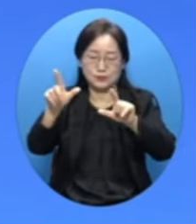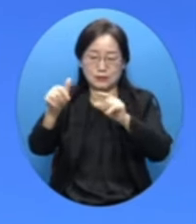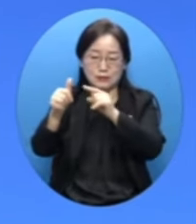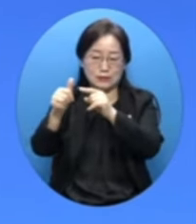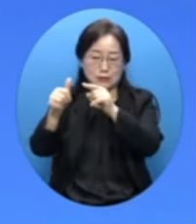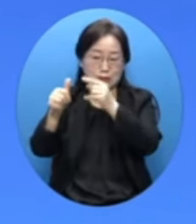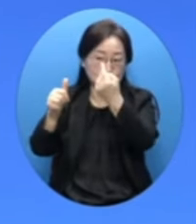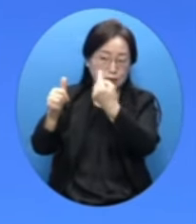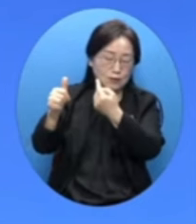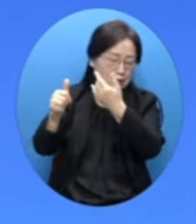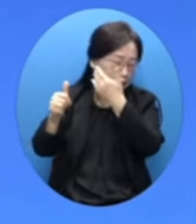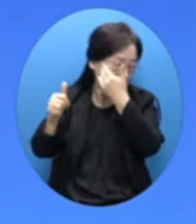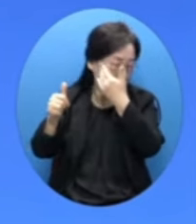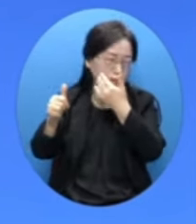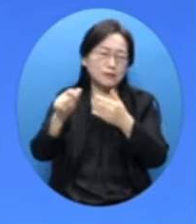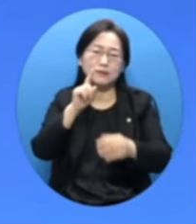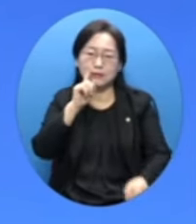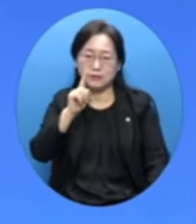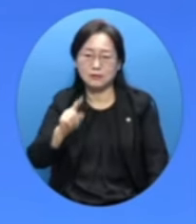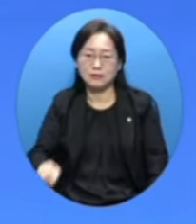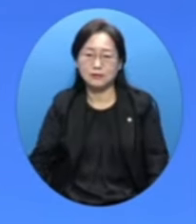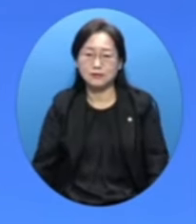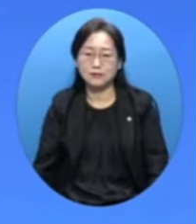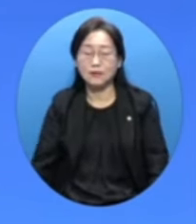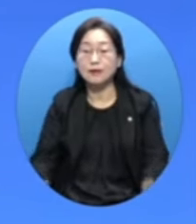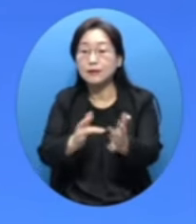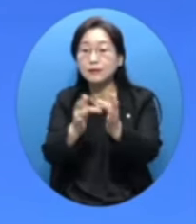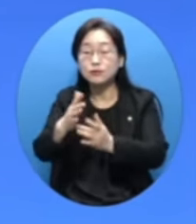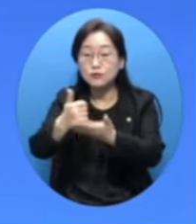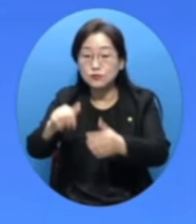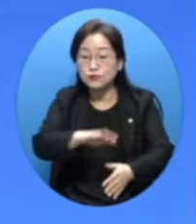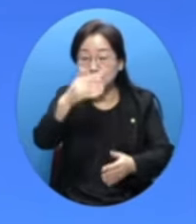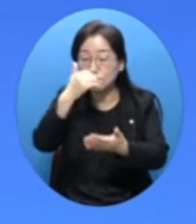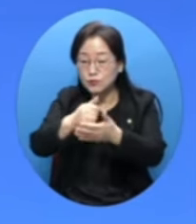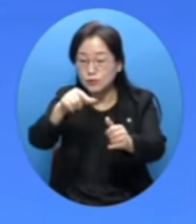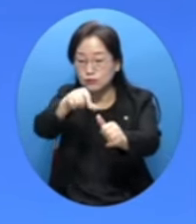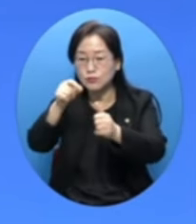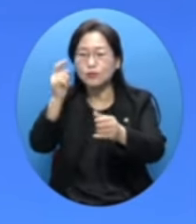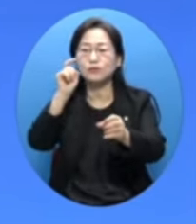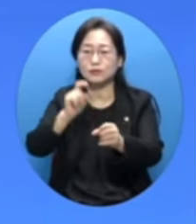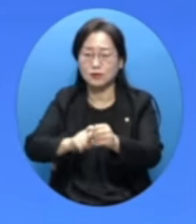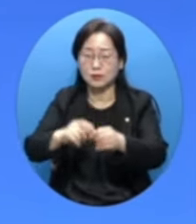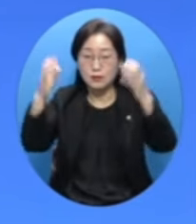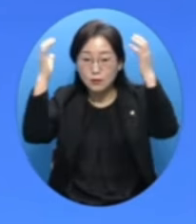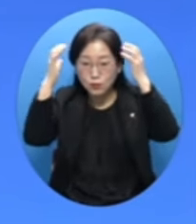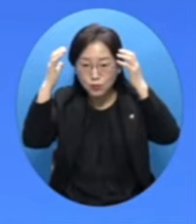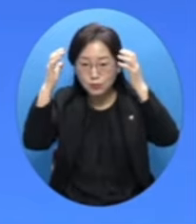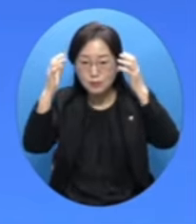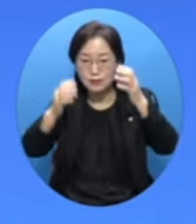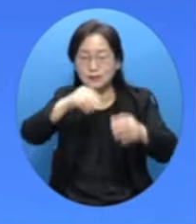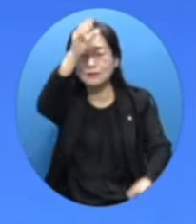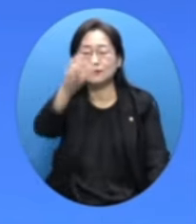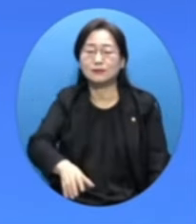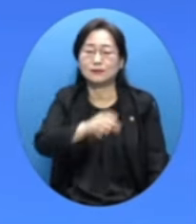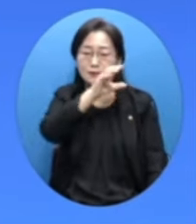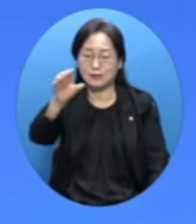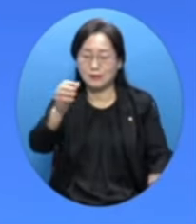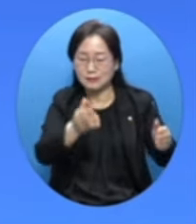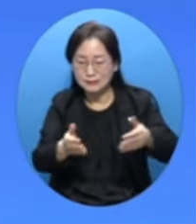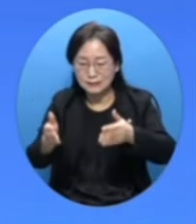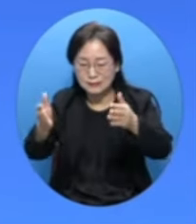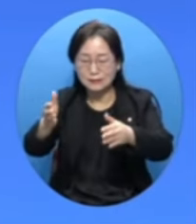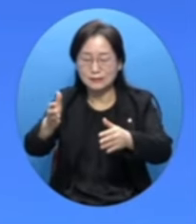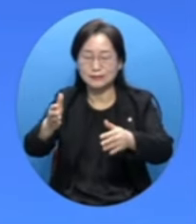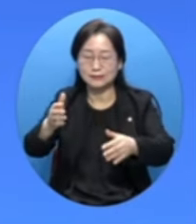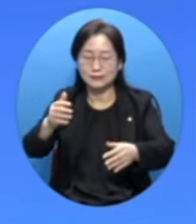돌렸다고 성경은 말씀하고 있는 것입니다 예수님께서 우리를 죄에서 구하기 위해서 그 고난의 길 십자가 길를 가신